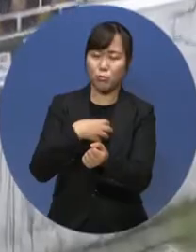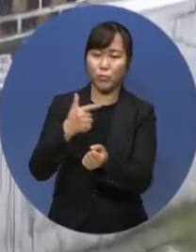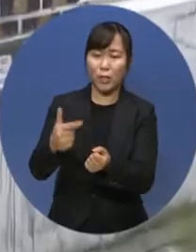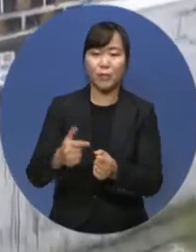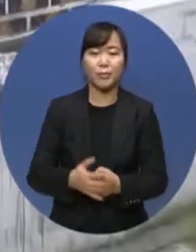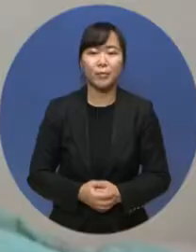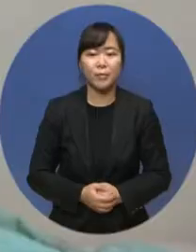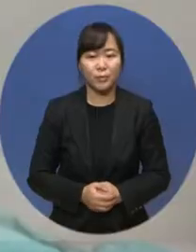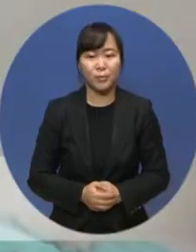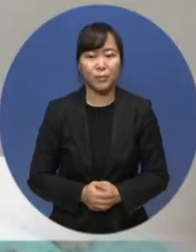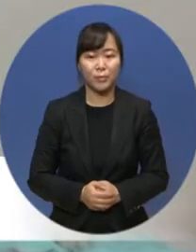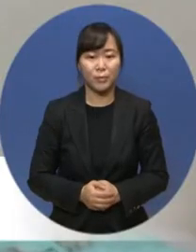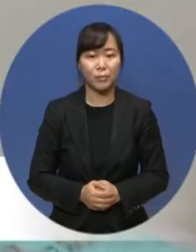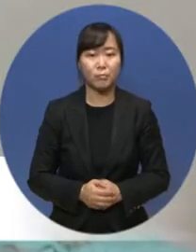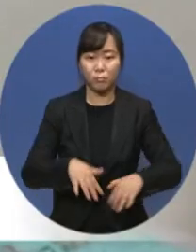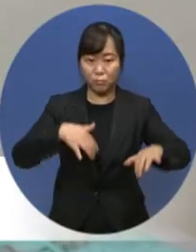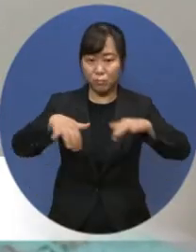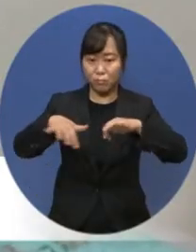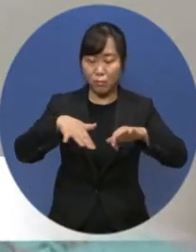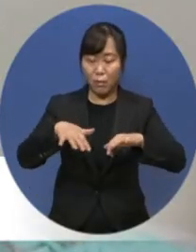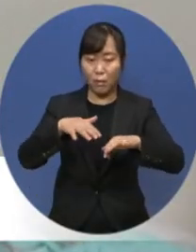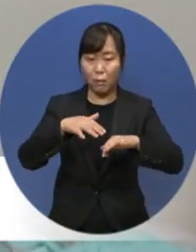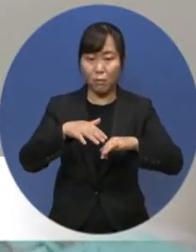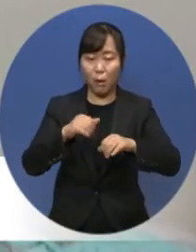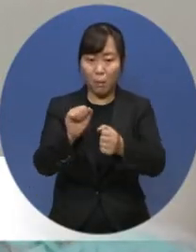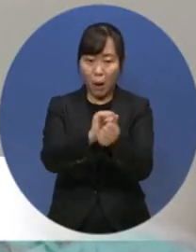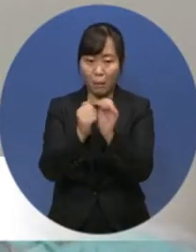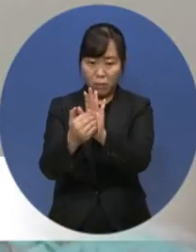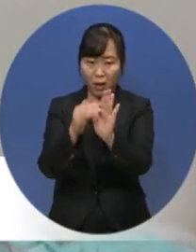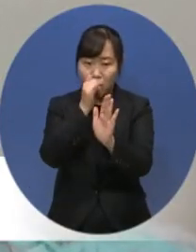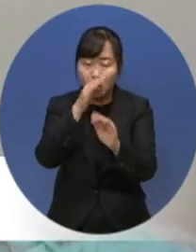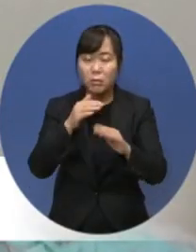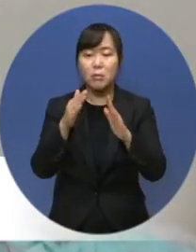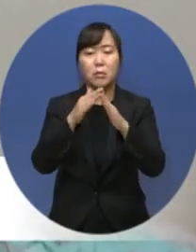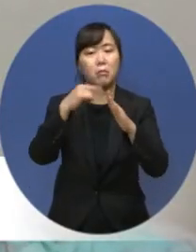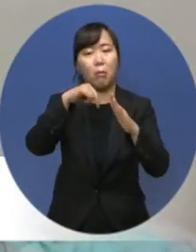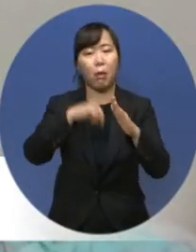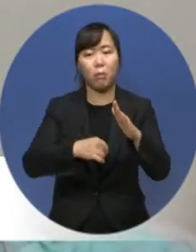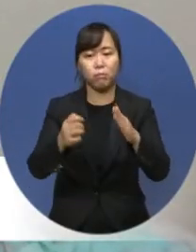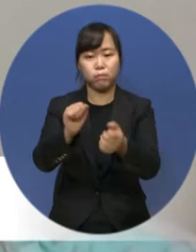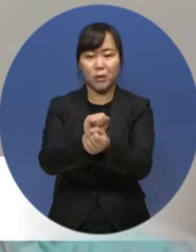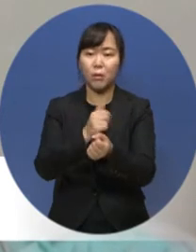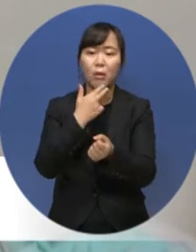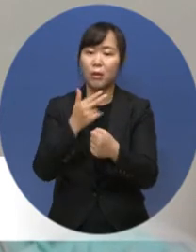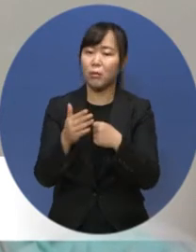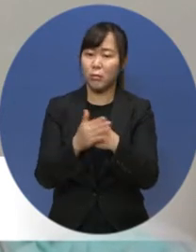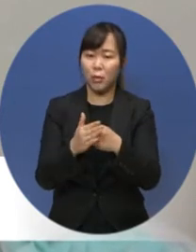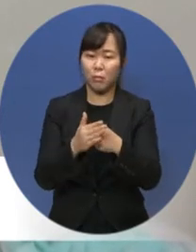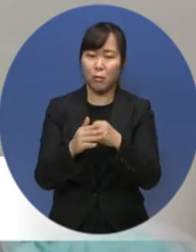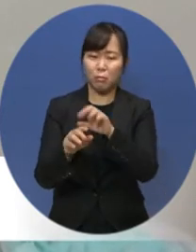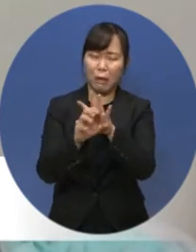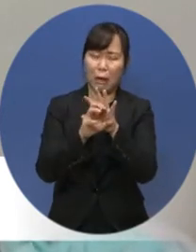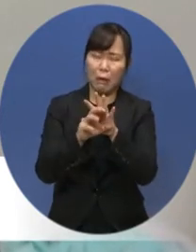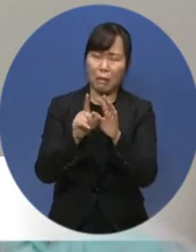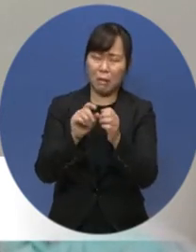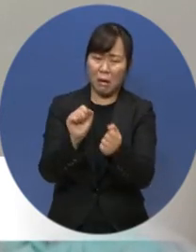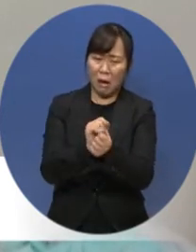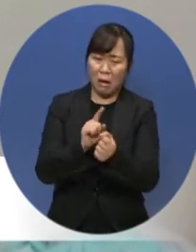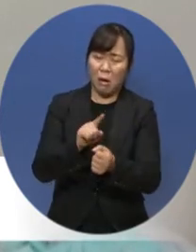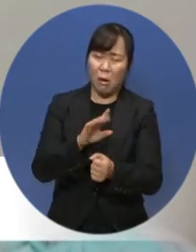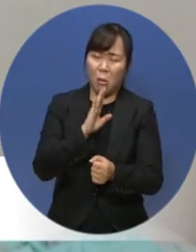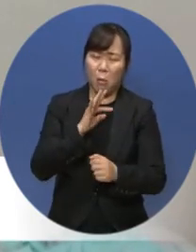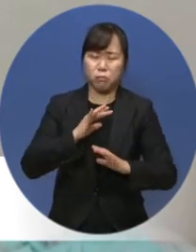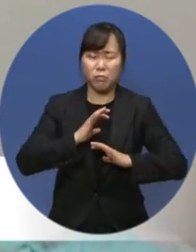있습니다. 길거리에는 방역해 주는데 집에는 방역 안 해주니까 무섭다고 코로나